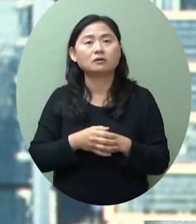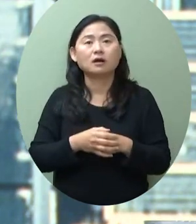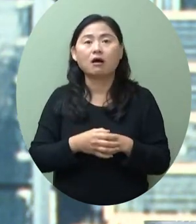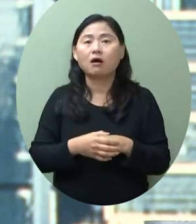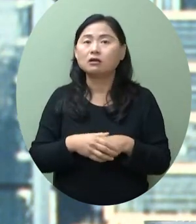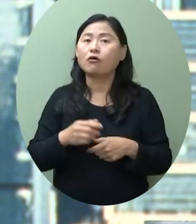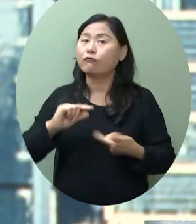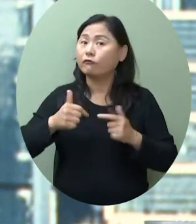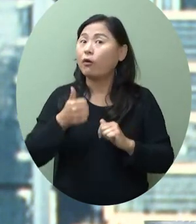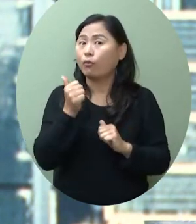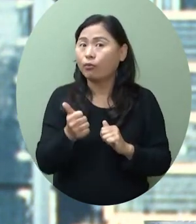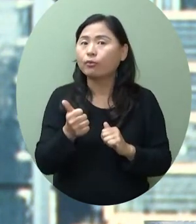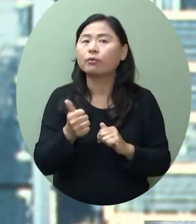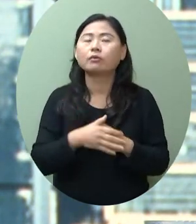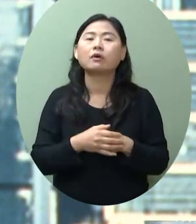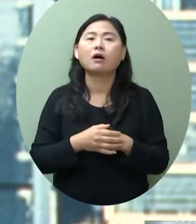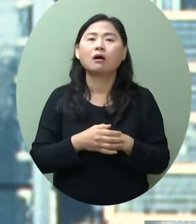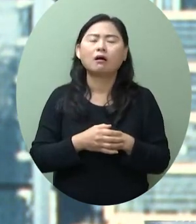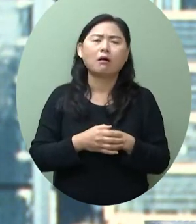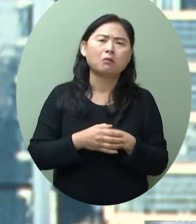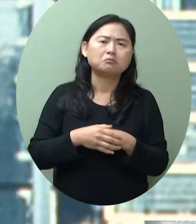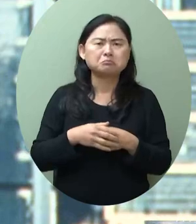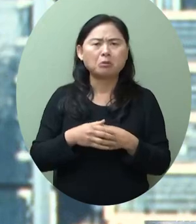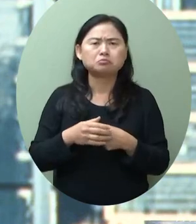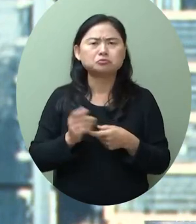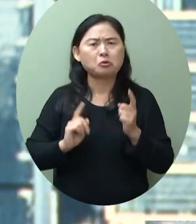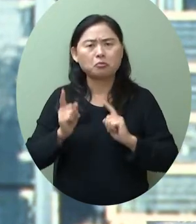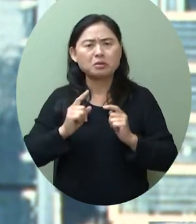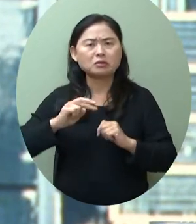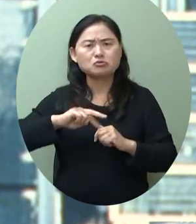有效嘅做法，隨便去採取另一種